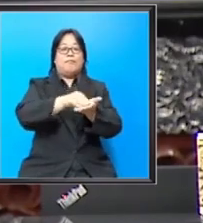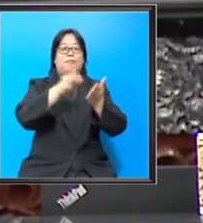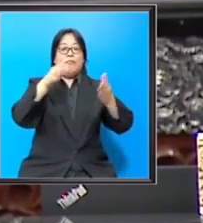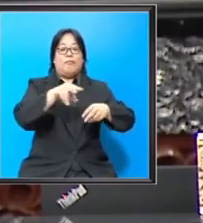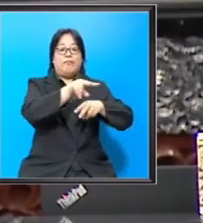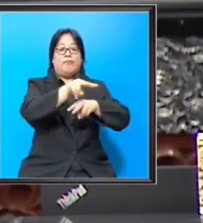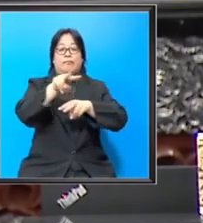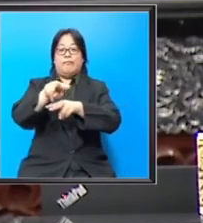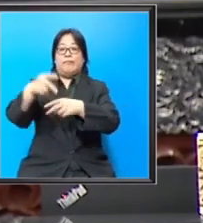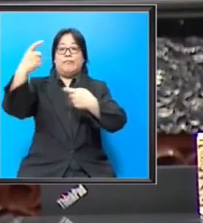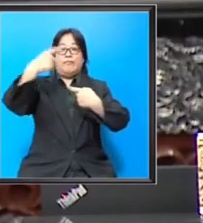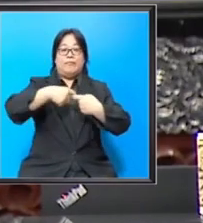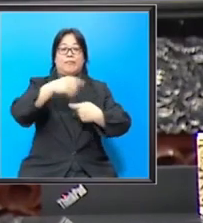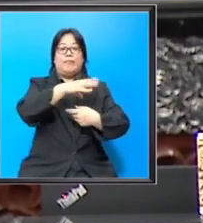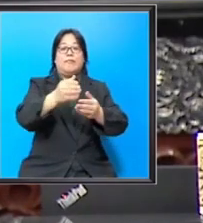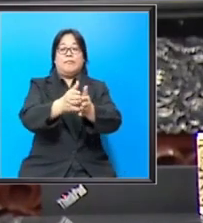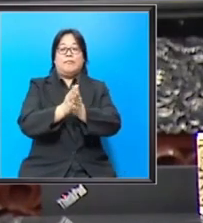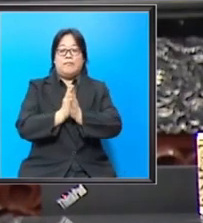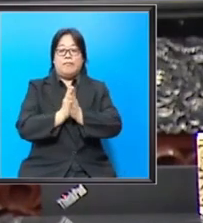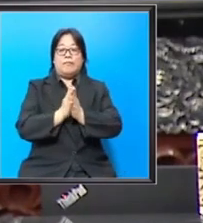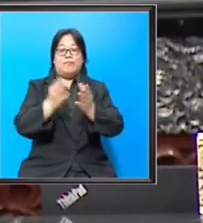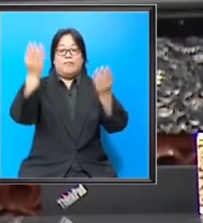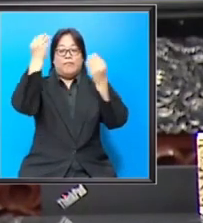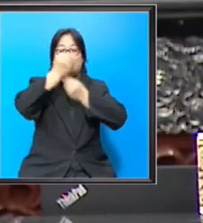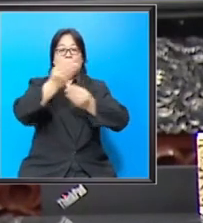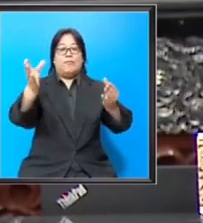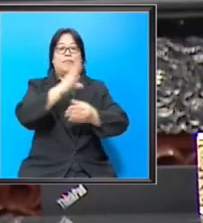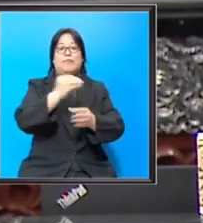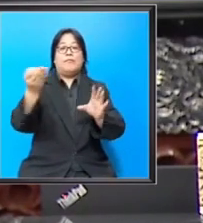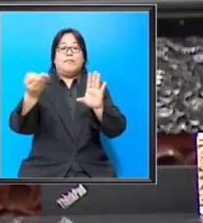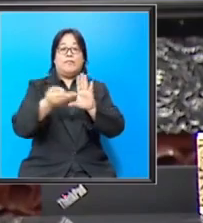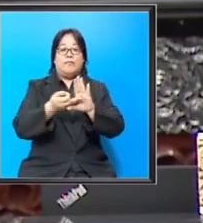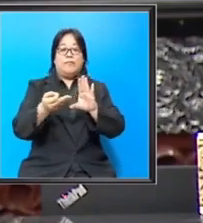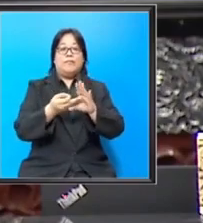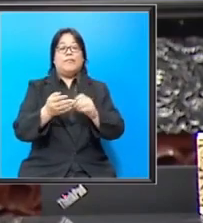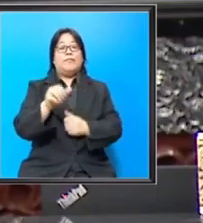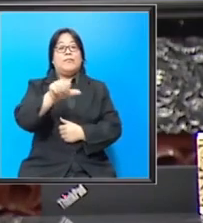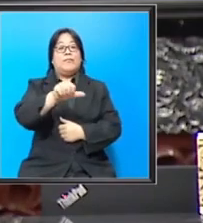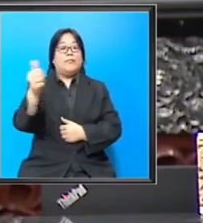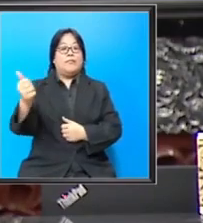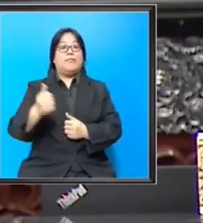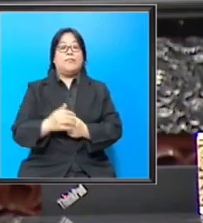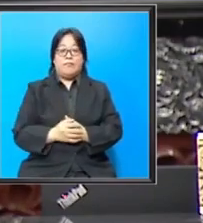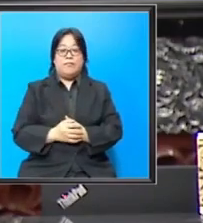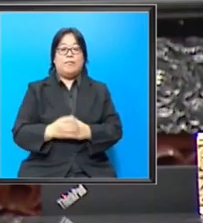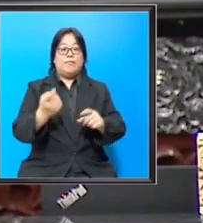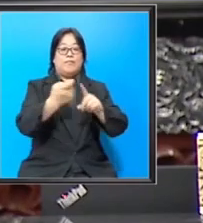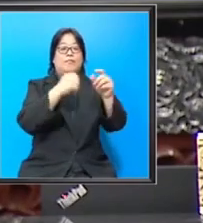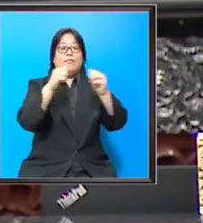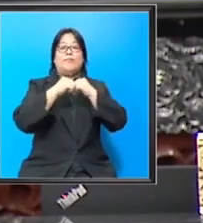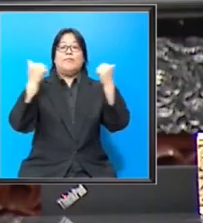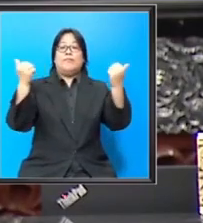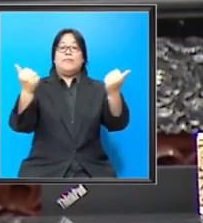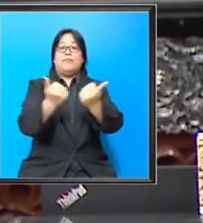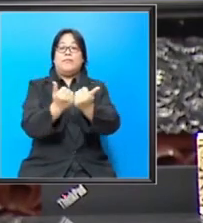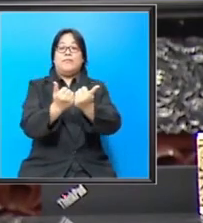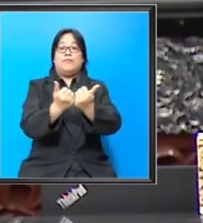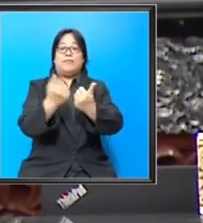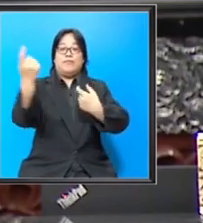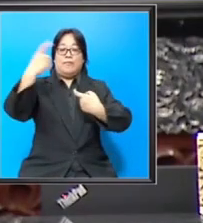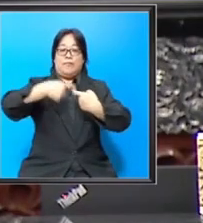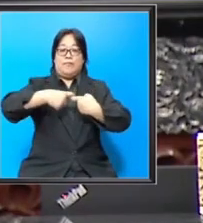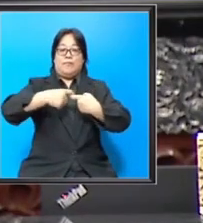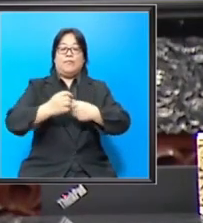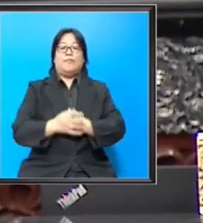berkaitan serta mendapatkan maklumat dan dokumen lain dari agensi yang